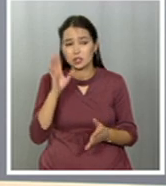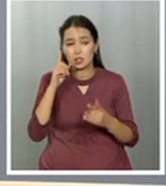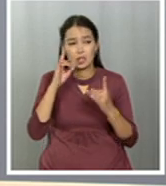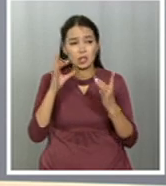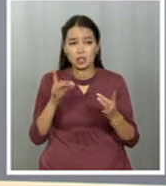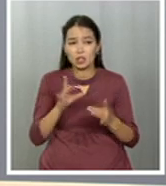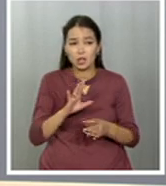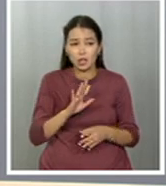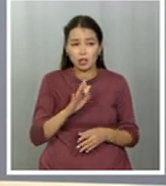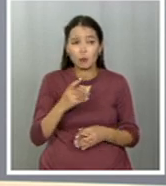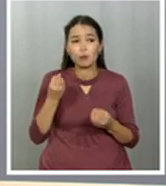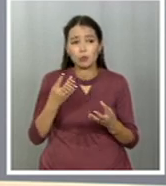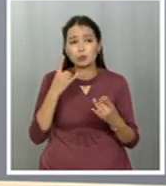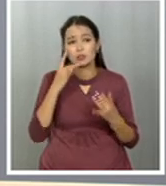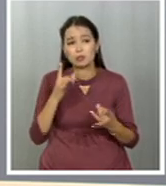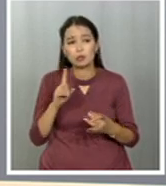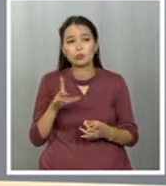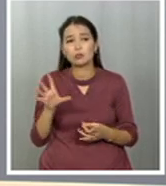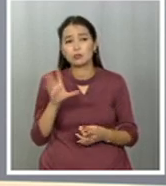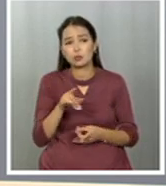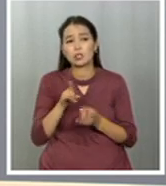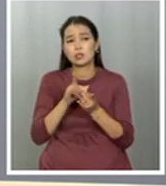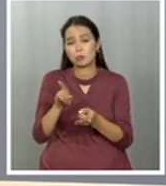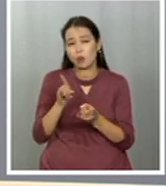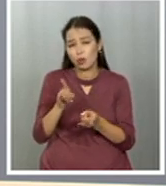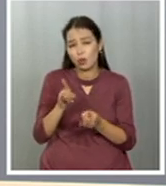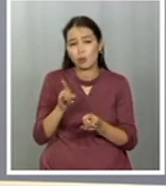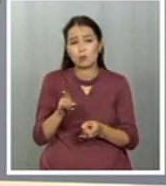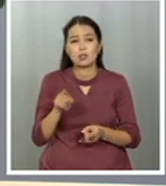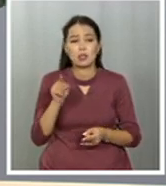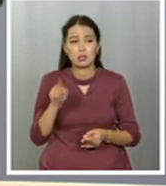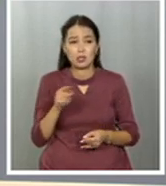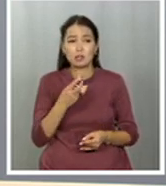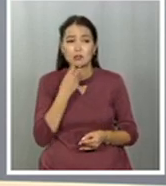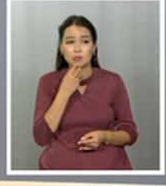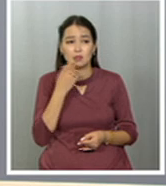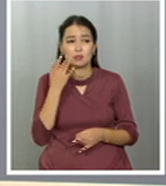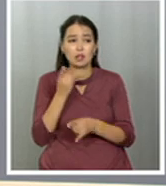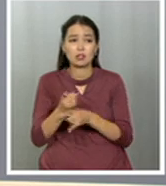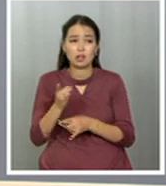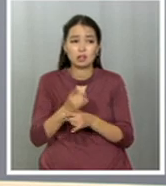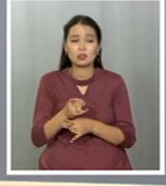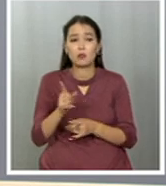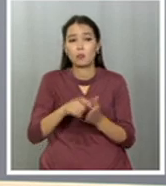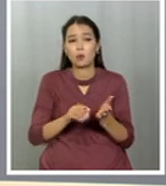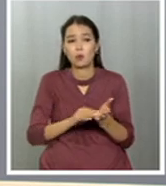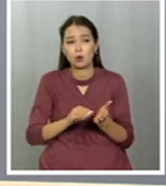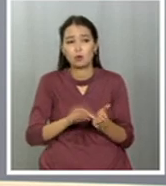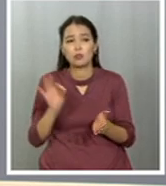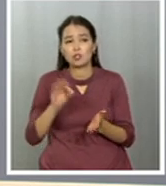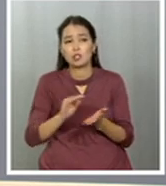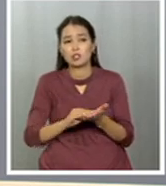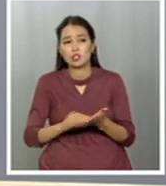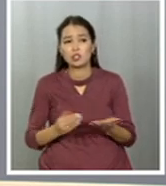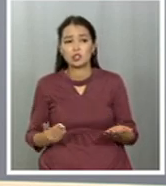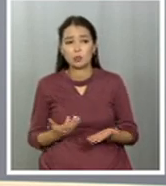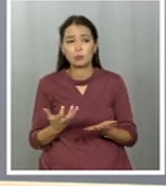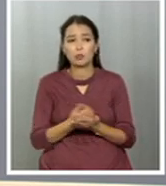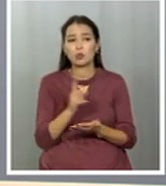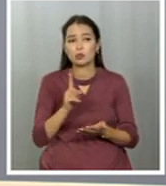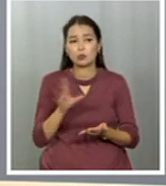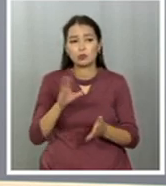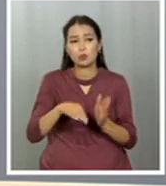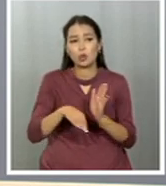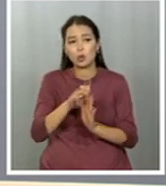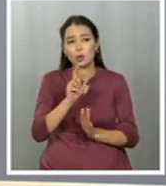потому все смеются над ним». В повести, как часто и в жизни, получается так, что лучшие люди бедны,